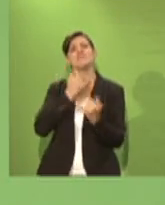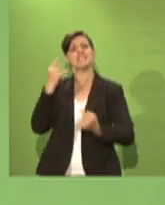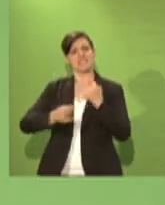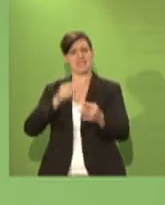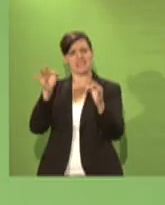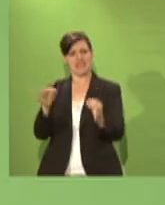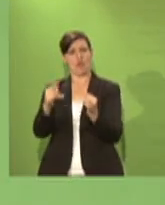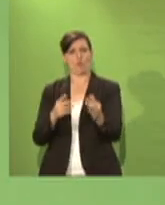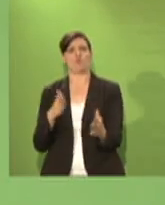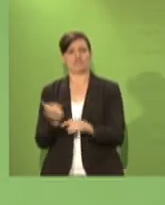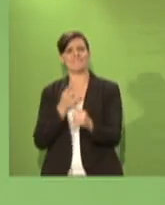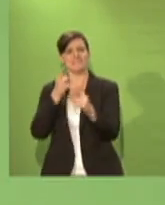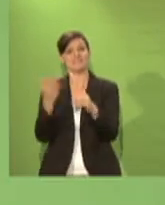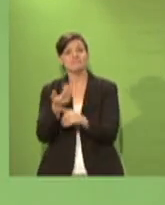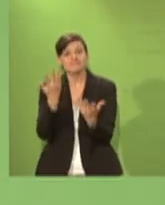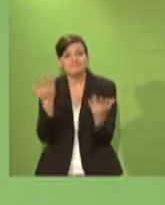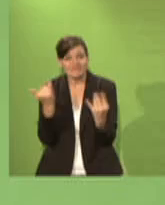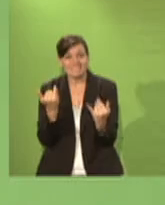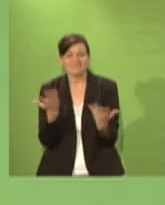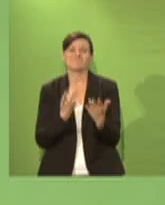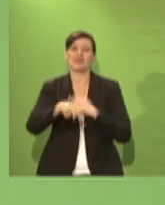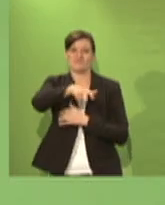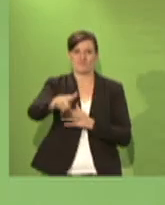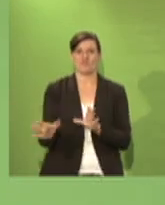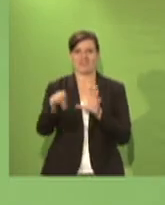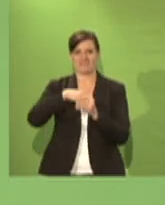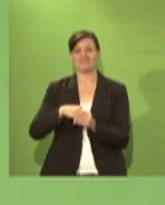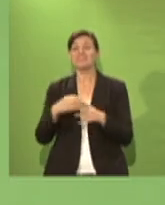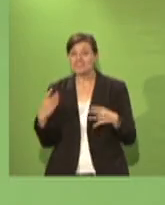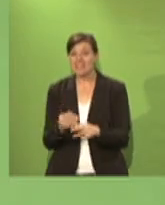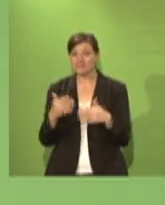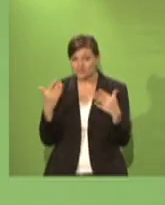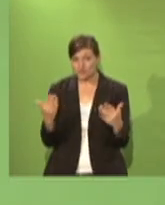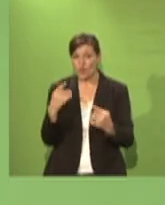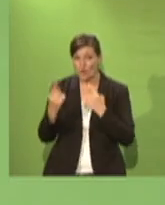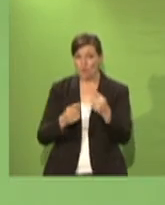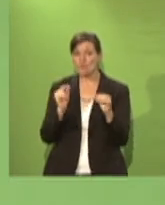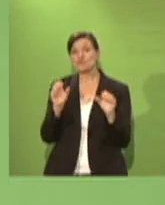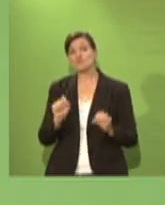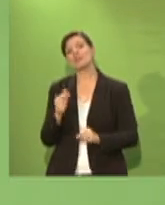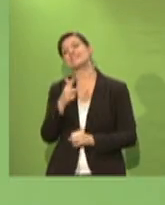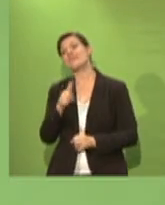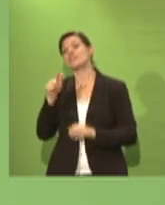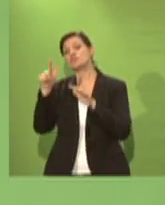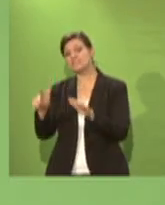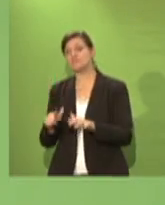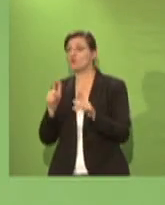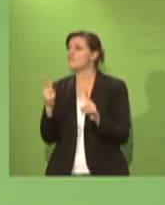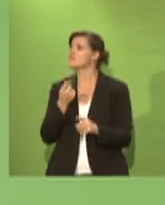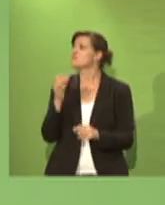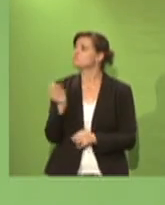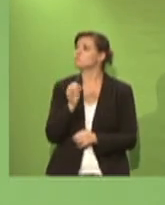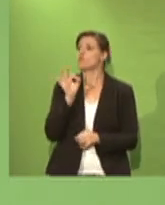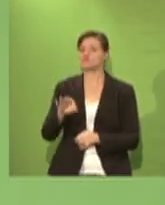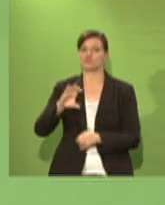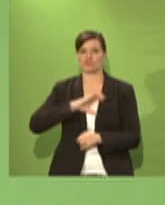Bürgerbeteiligung. Und wenn uns das erfolgreich gelingt, so werden wir 2017 dann vielleicht auch, oder ja, wir haben eine große Chance, dann auch